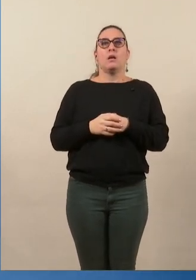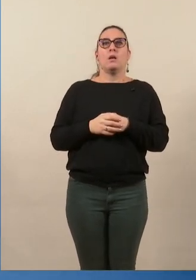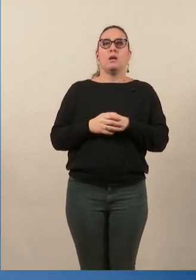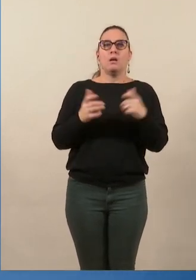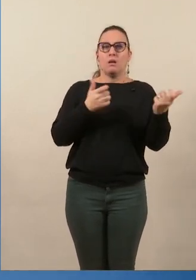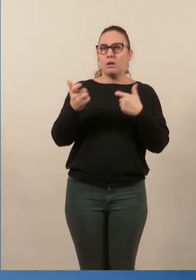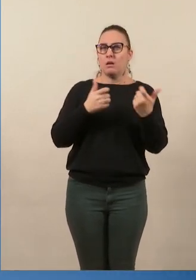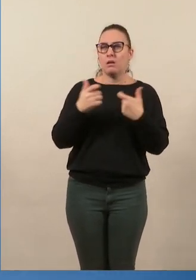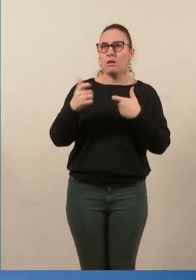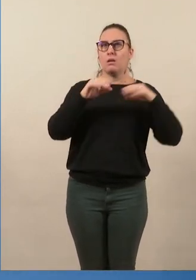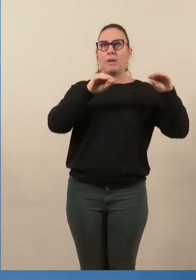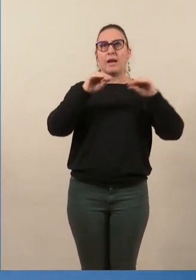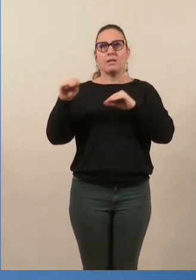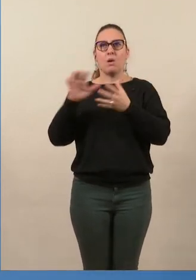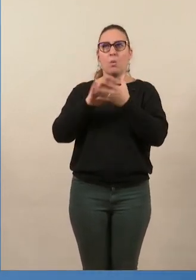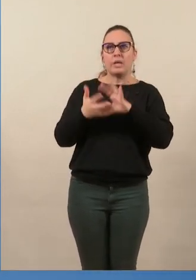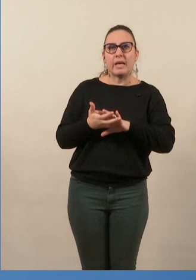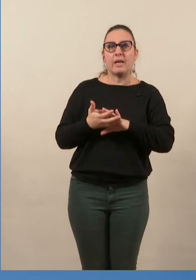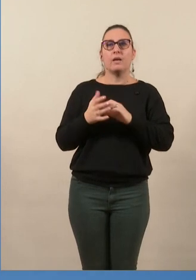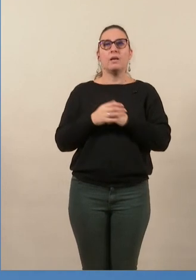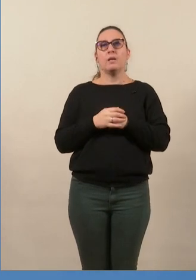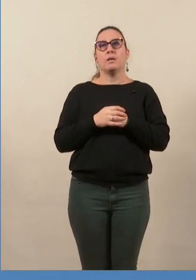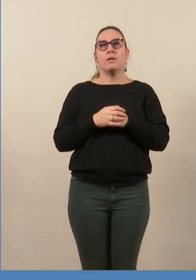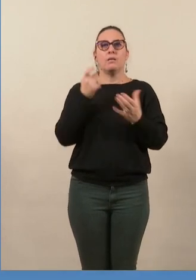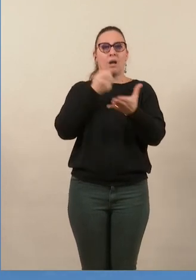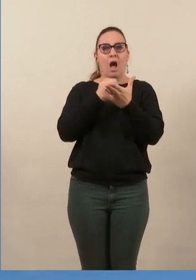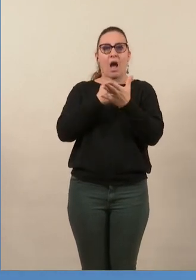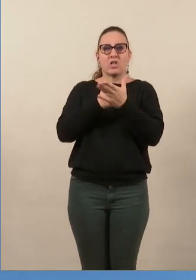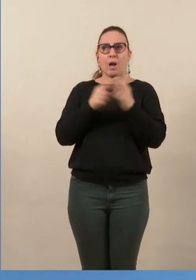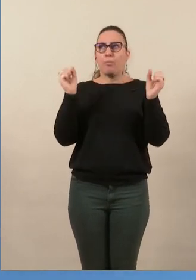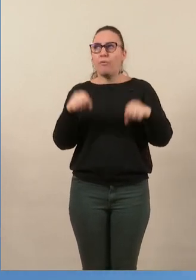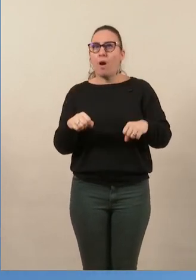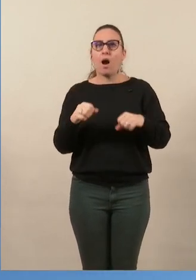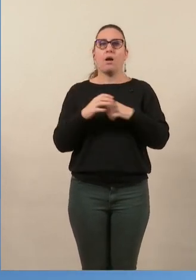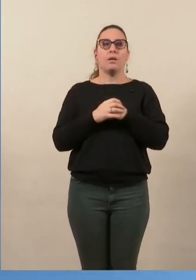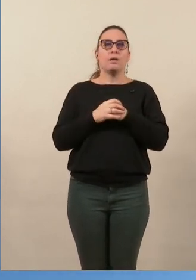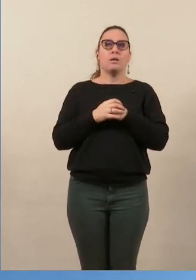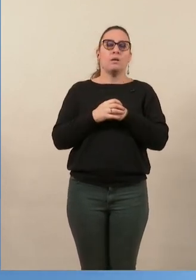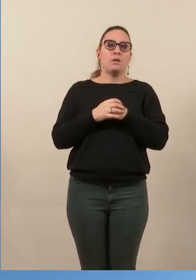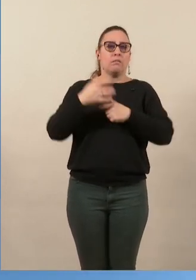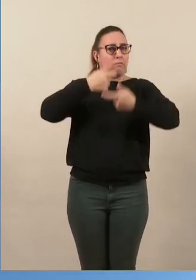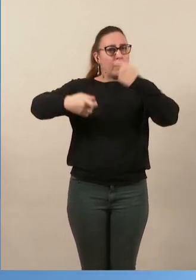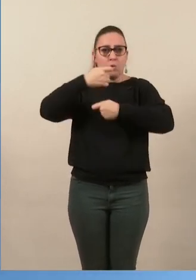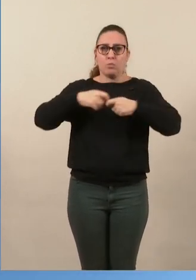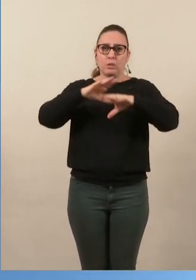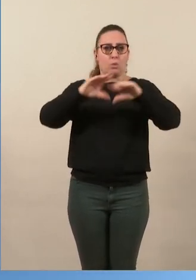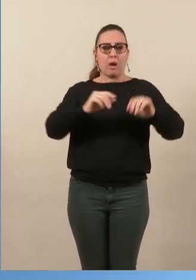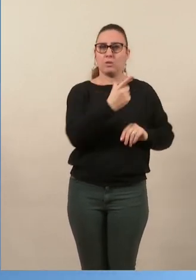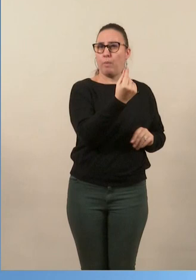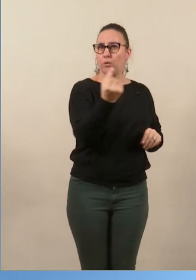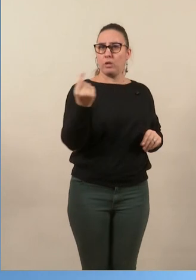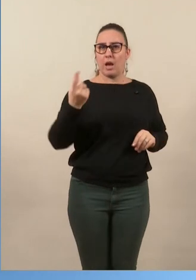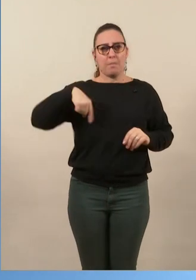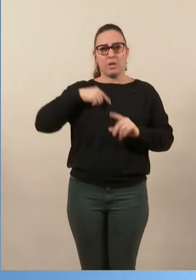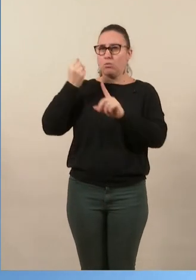relativ une zone de chalandis relativement faible une difficulté de pouvoir d'achat des problèmes économiques également des acteurs sur place mais nous ne